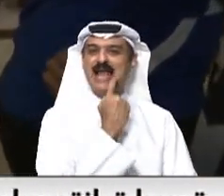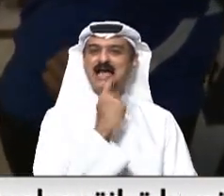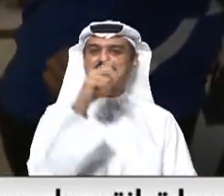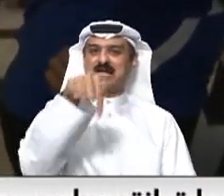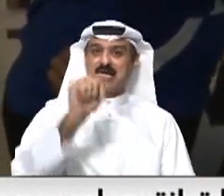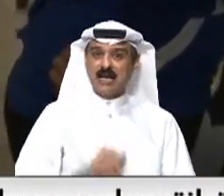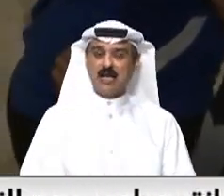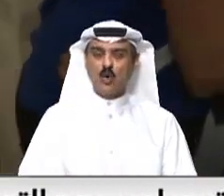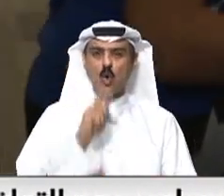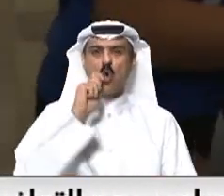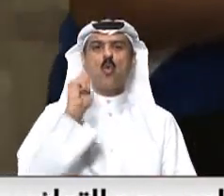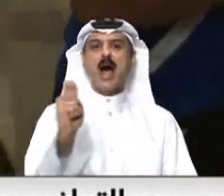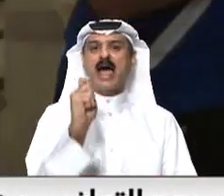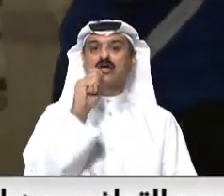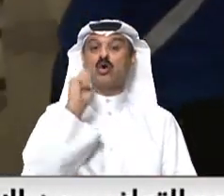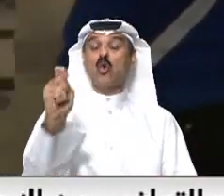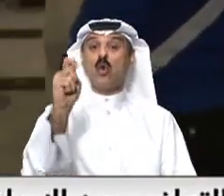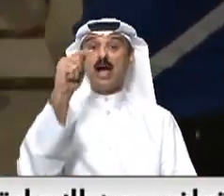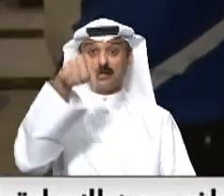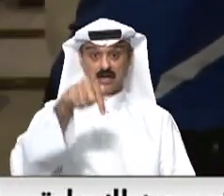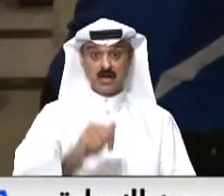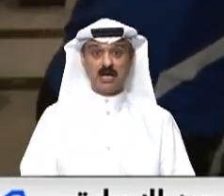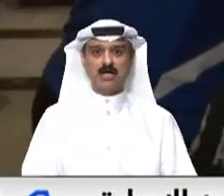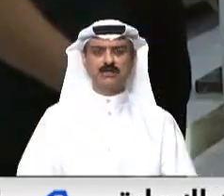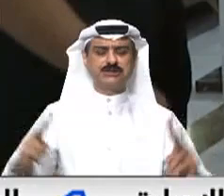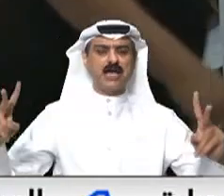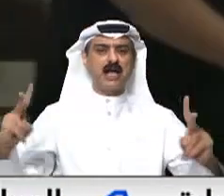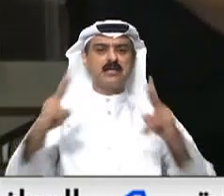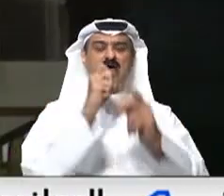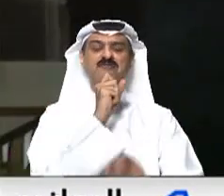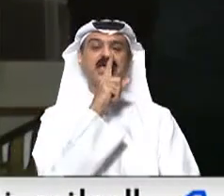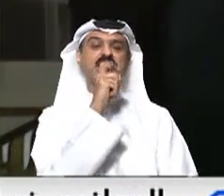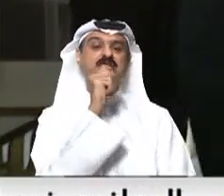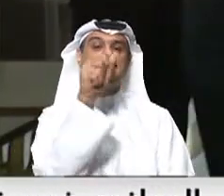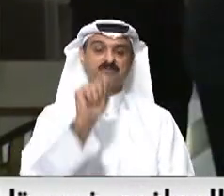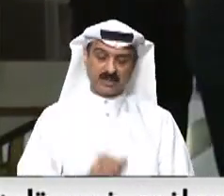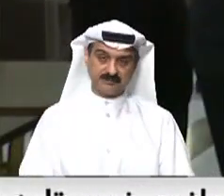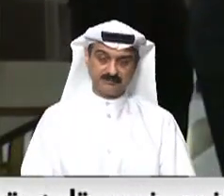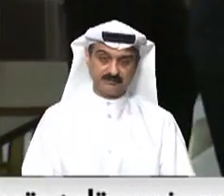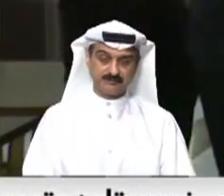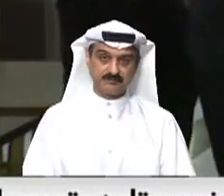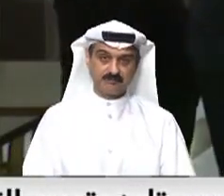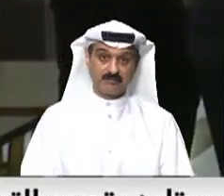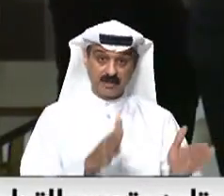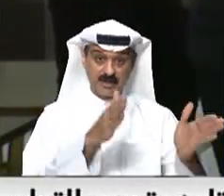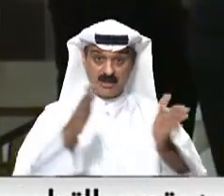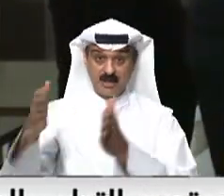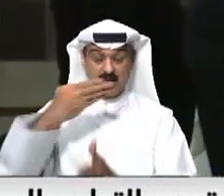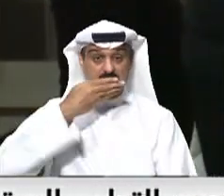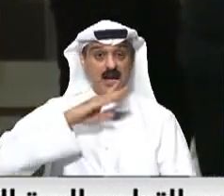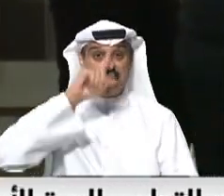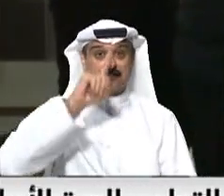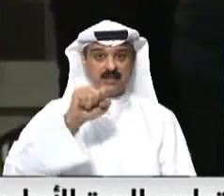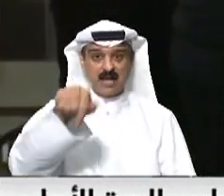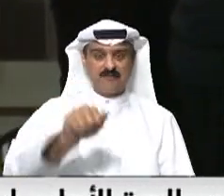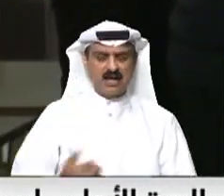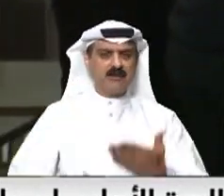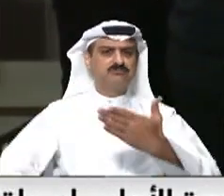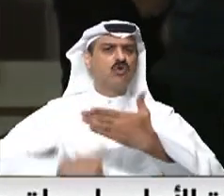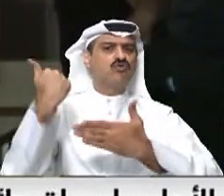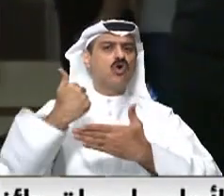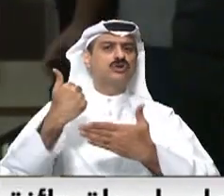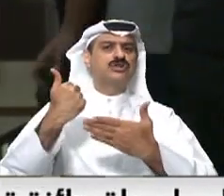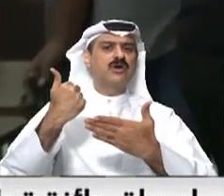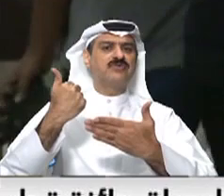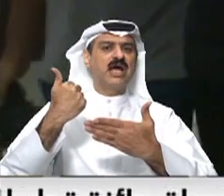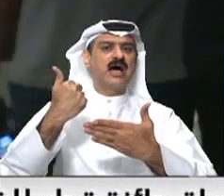الله، وعدكم ان شاء الله بالاسيوية بالدوحة باذن الله. الحمد لله هذا الانجاز يعني ما جاء من فراغ، جاء من تعب